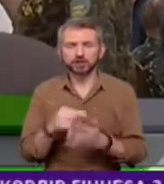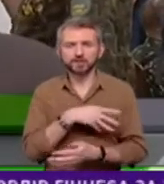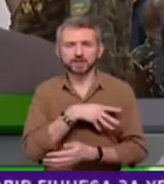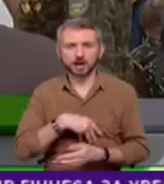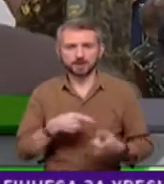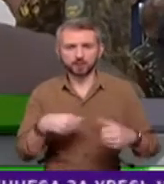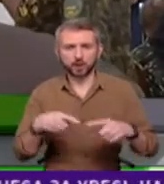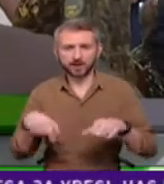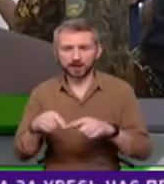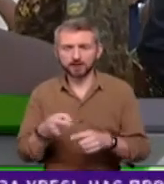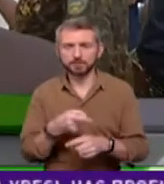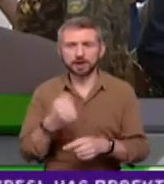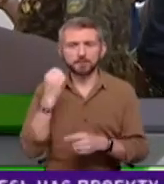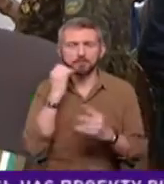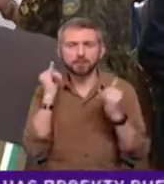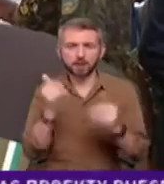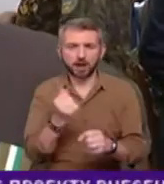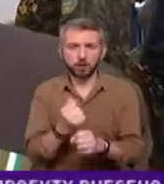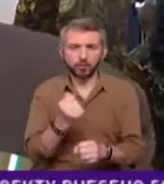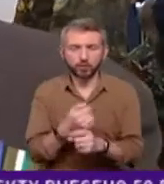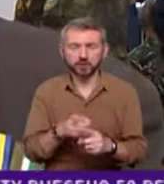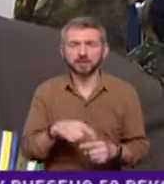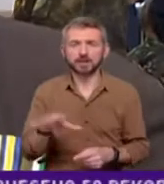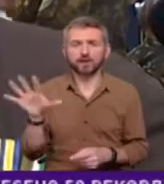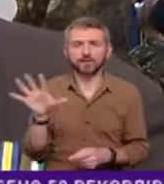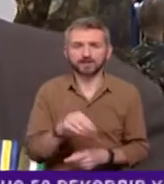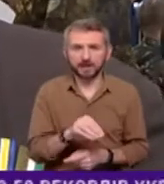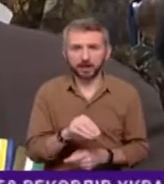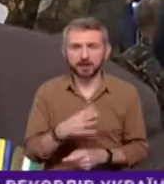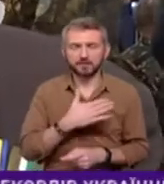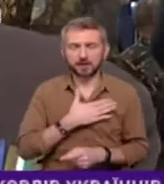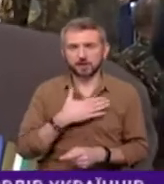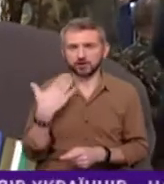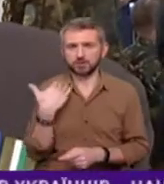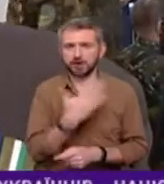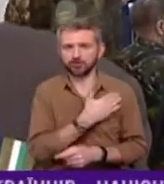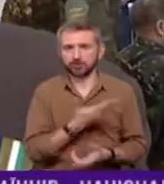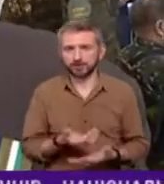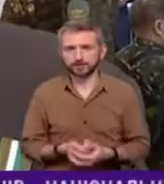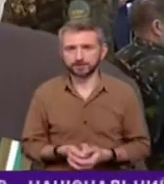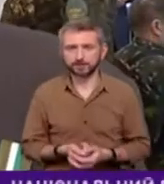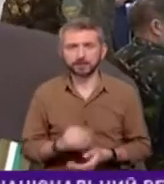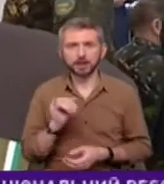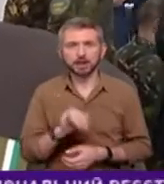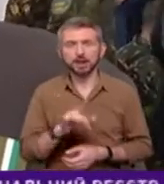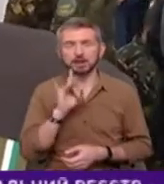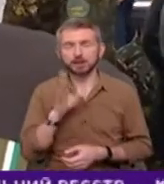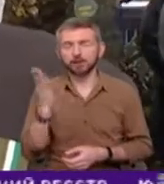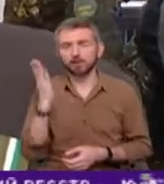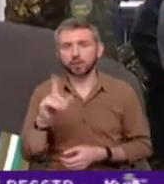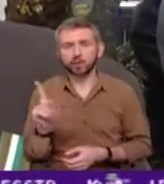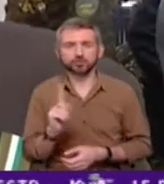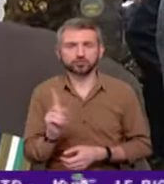ветеранськими організаціями, меморіальна робота – це все на наших плечах. І слава Богу,